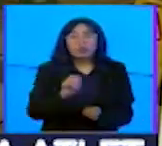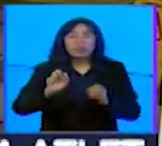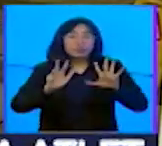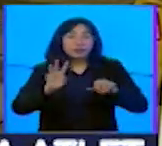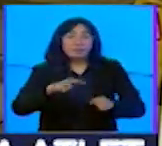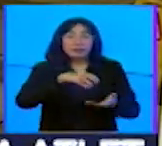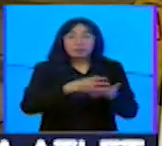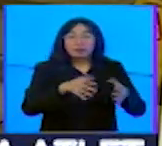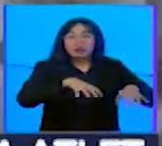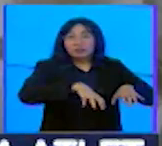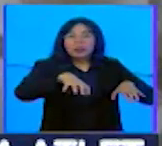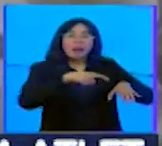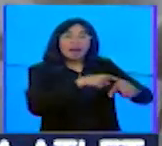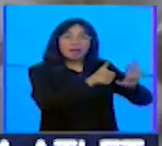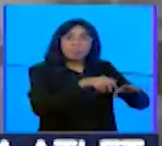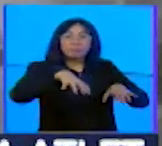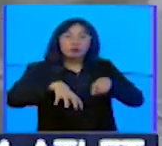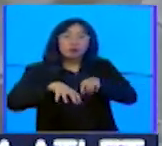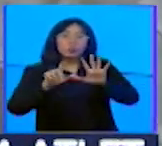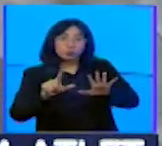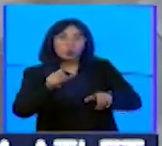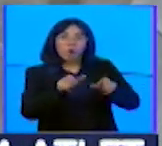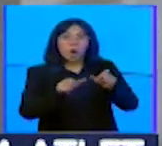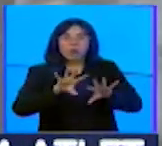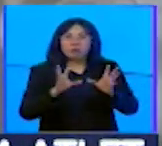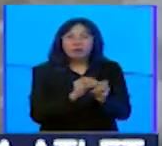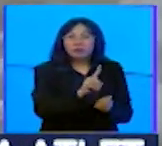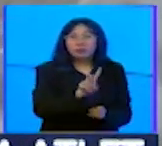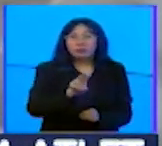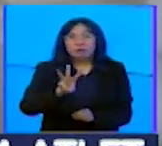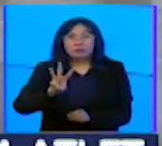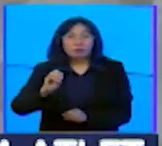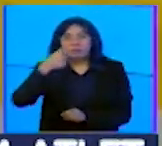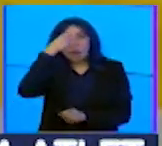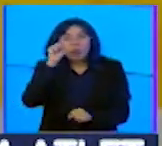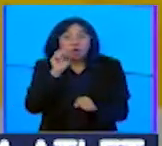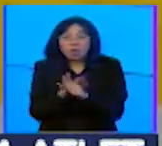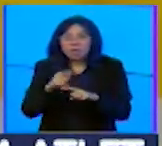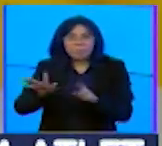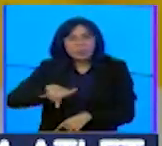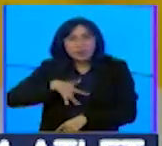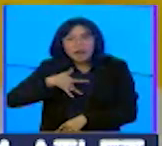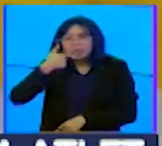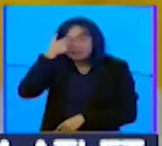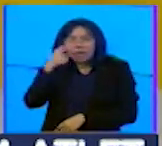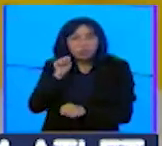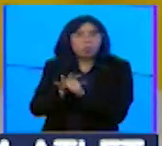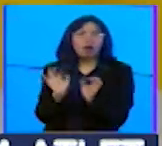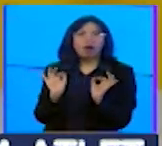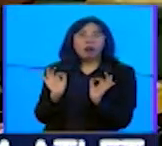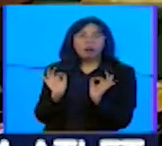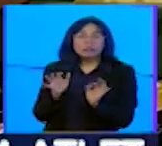7, terdapat 1.230 orang terkonfirmasi positif COVID-19 tanpa gejala atau